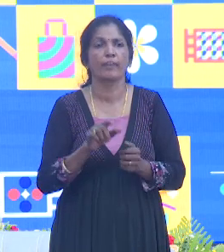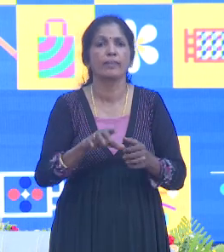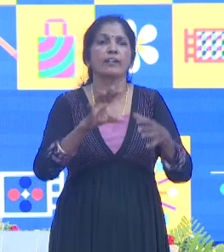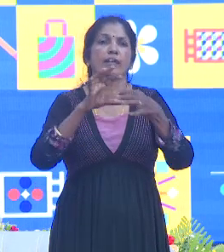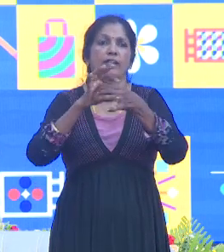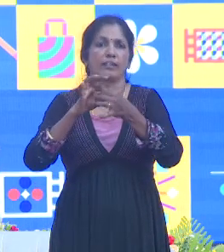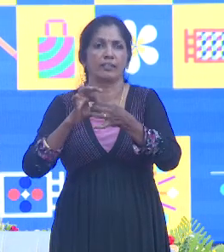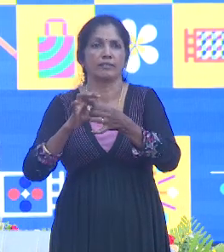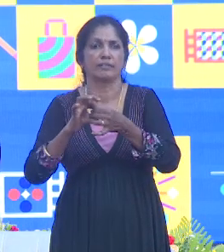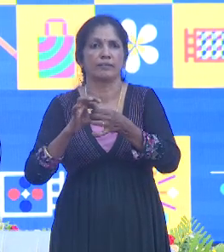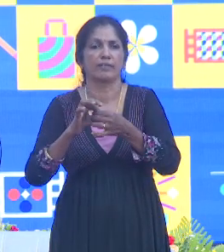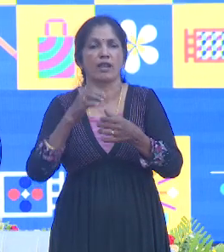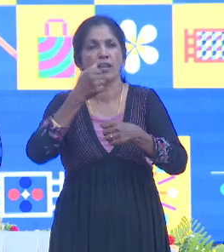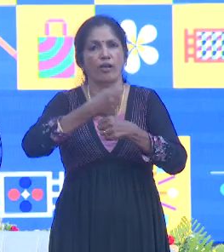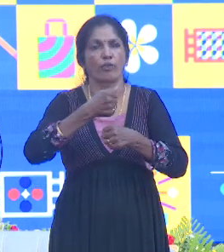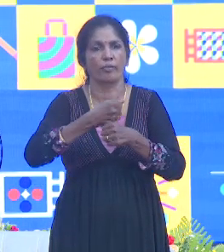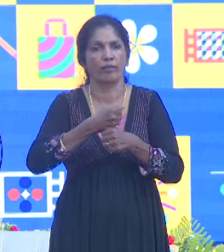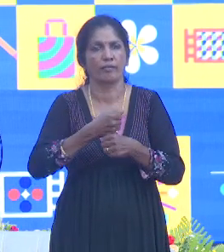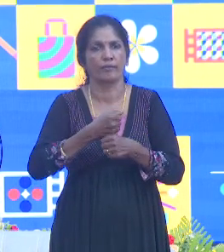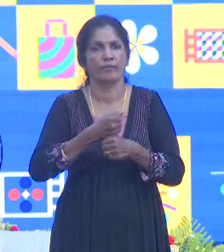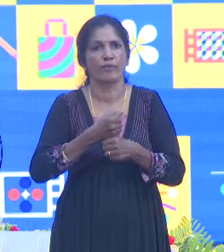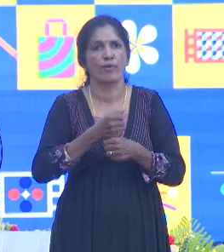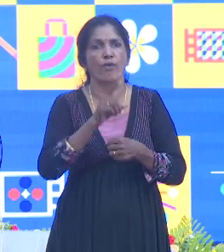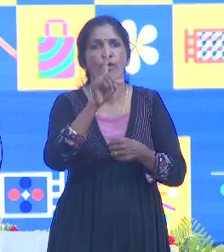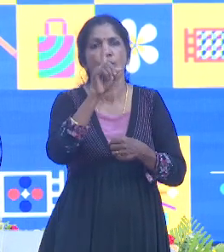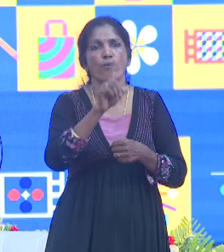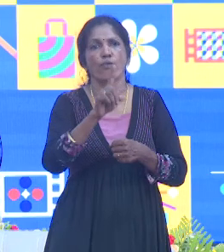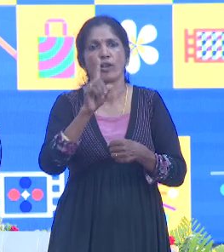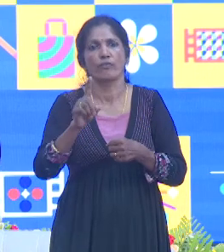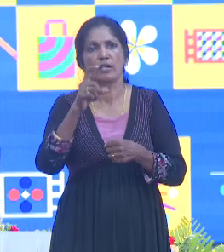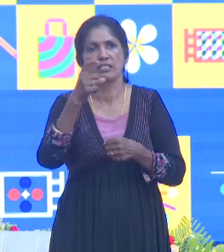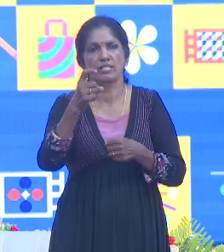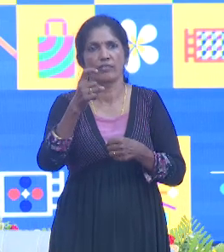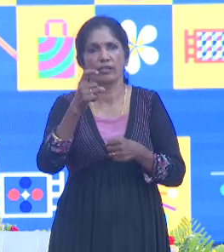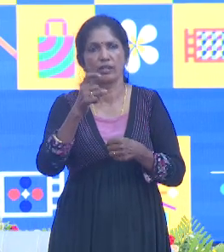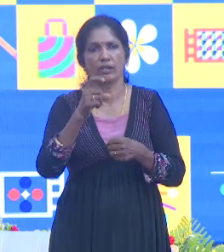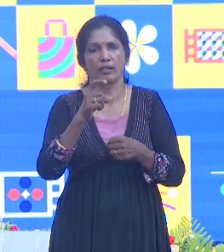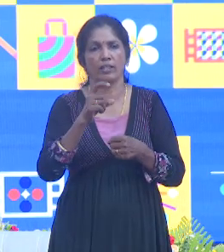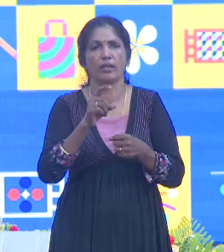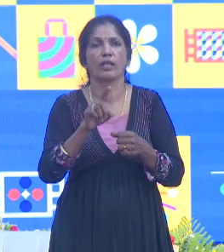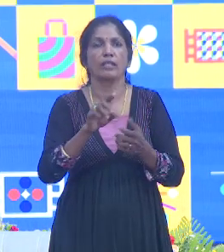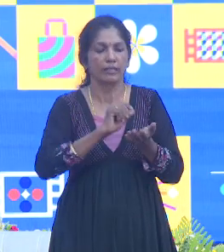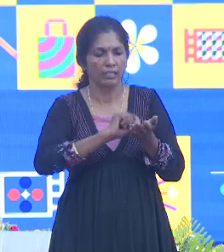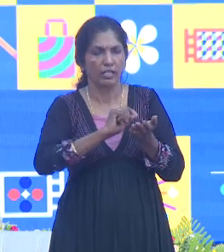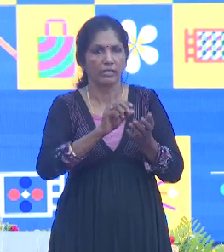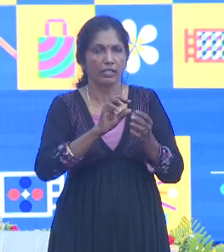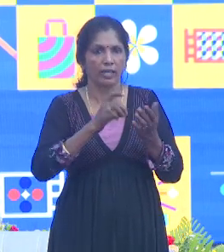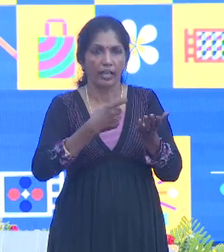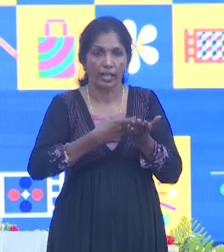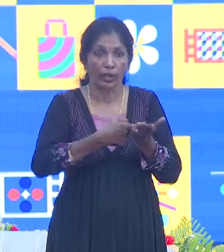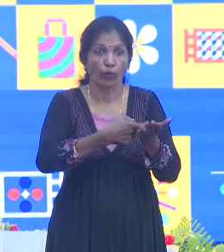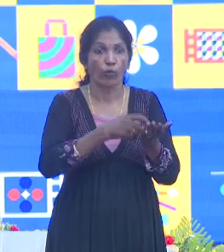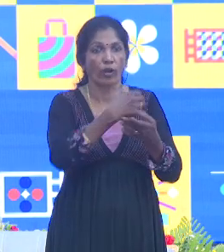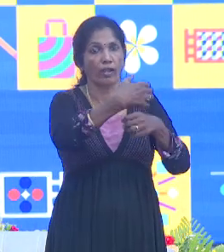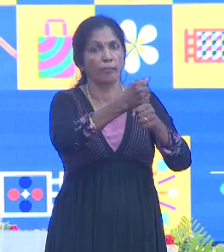അതനുസരിച്ച് ഗവൺമെൻറ് 1170 എന്ന നിലയിൽ ആ ഡേറ്റ് നോട്ടിഫൈ ചെയ്യുകയും ആ